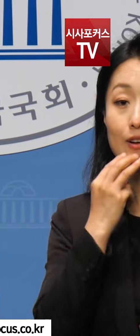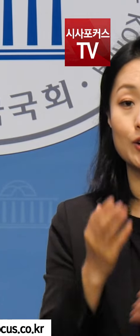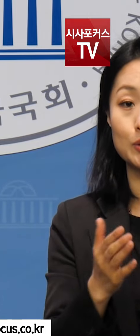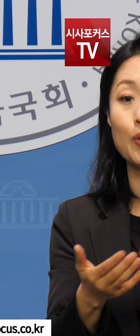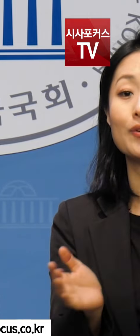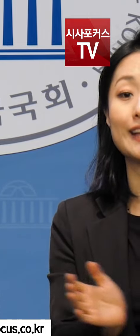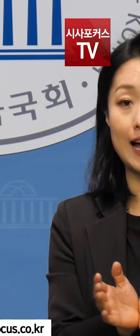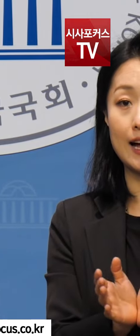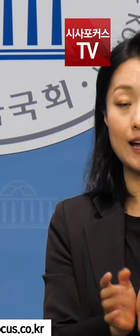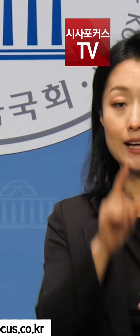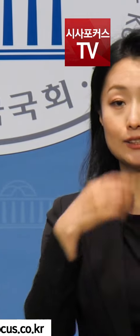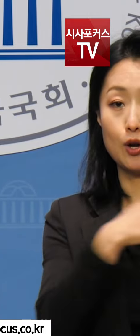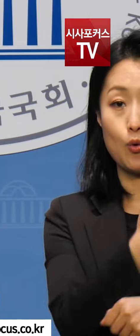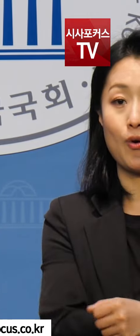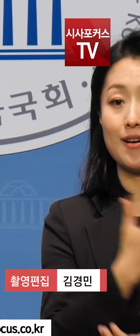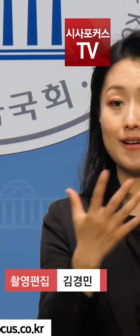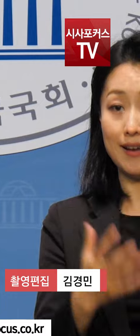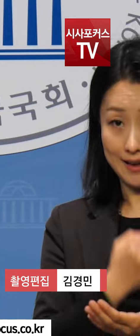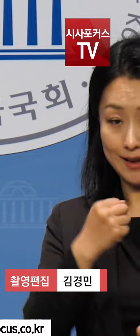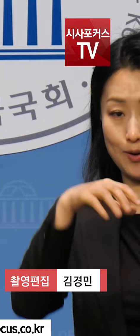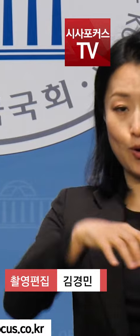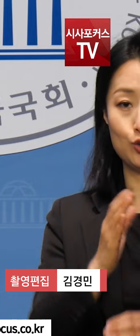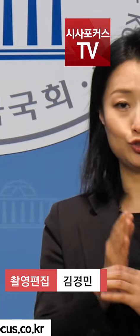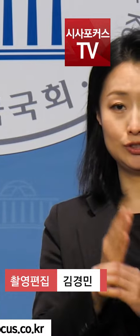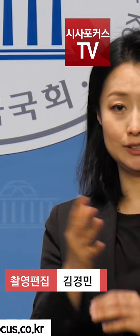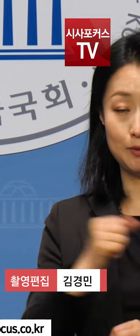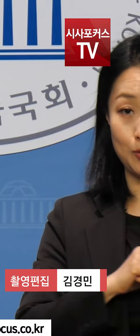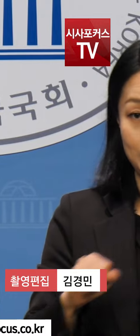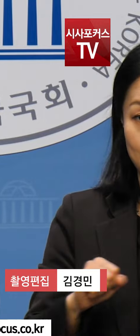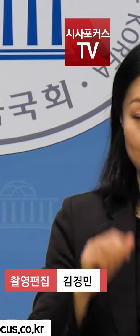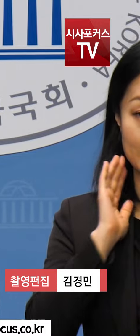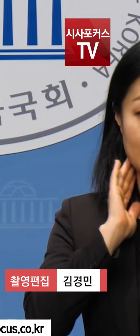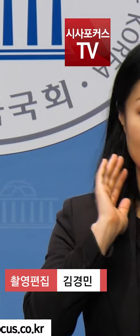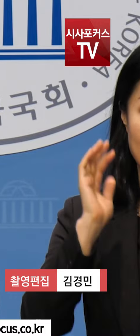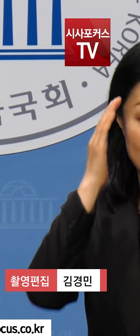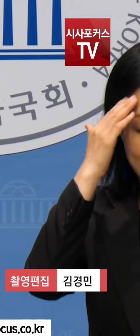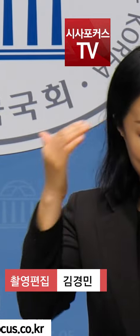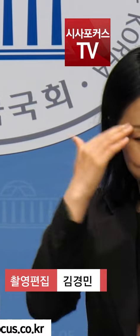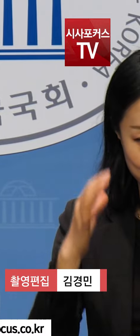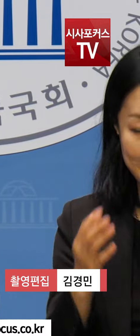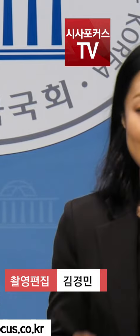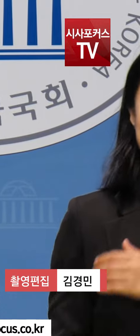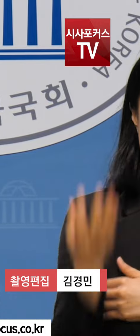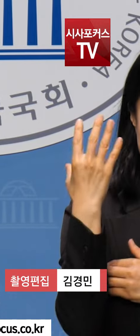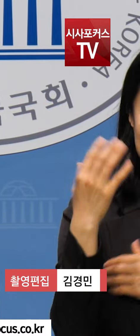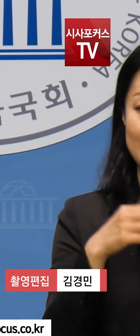경기도당이 정권교체의 심장이 되고 그리고 대한민국